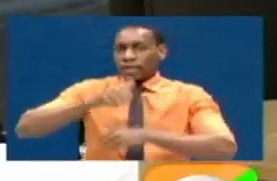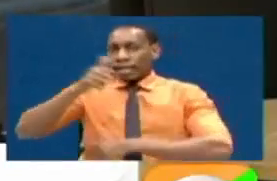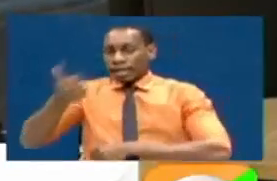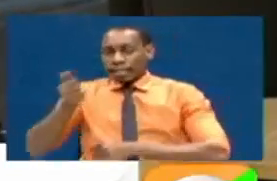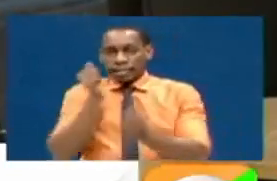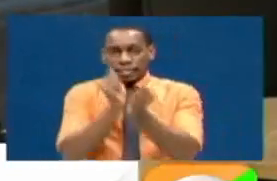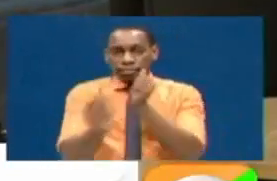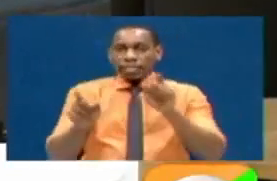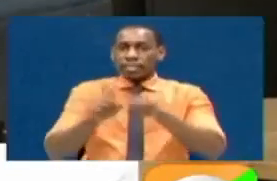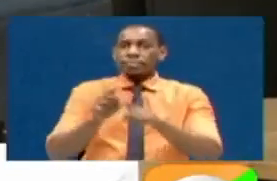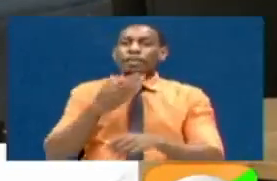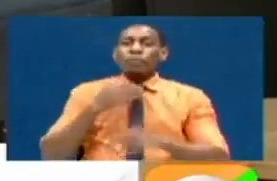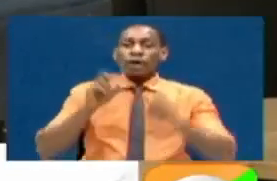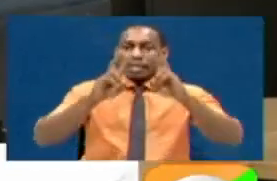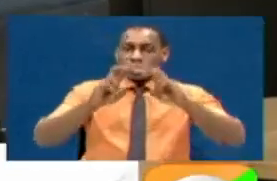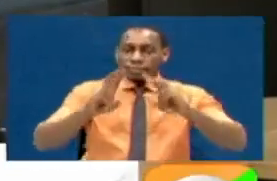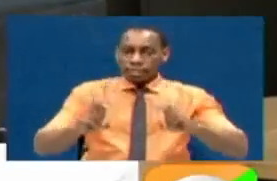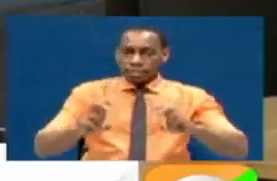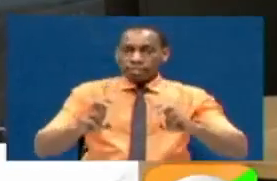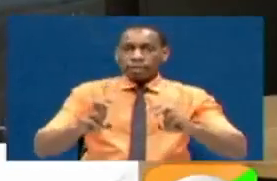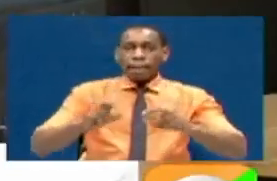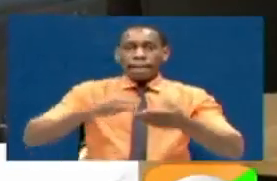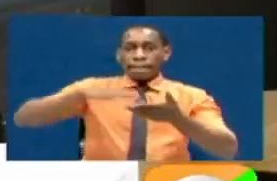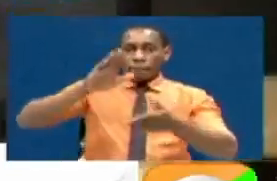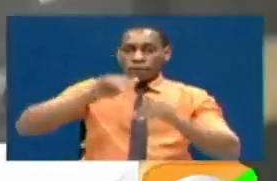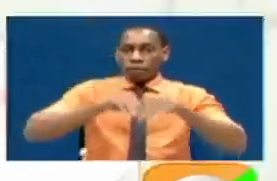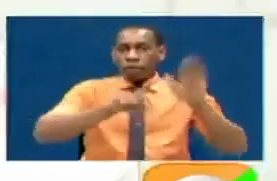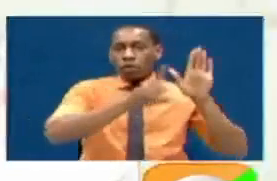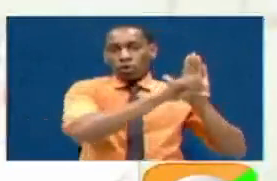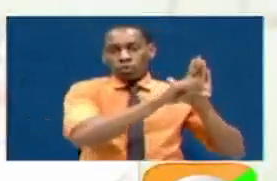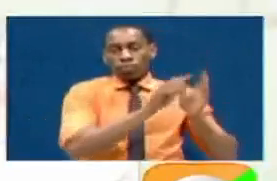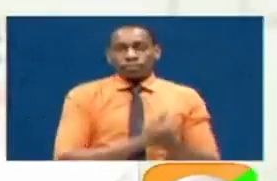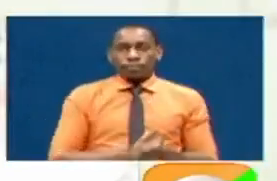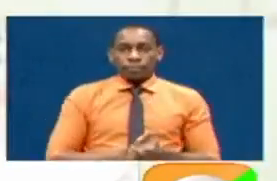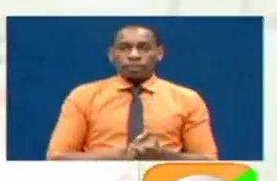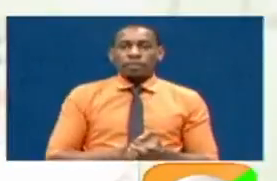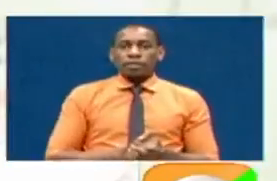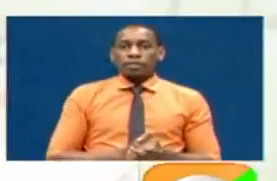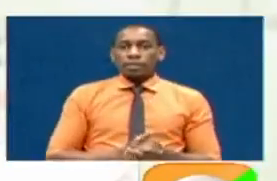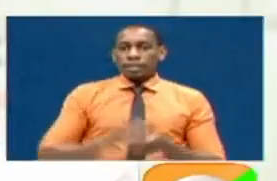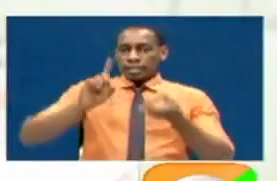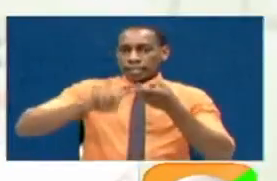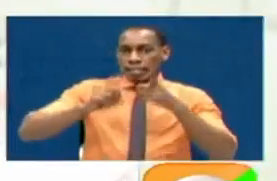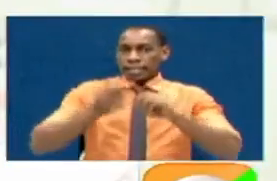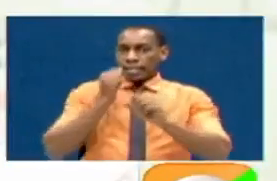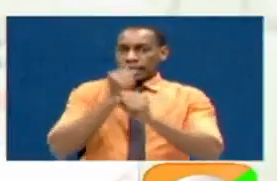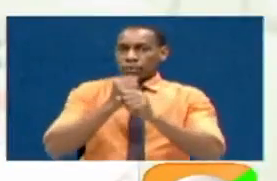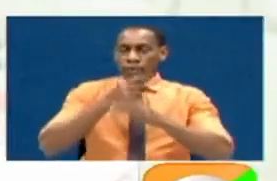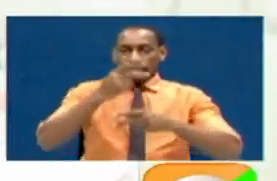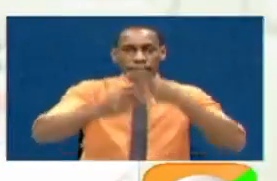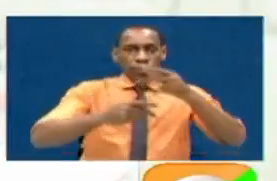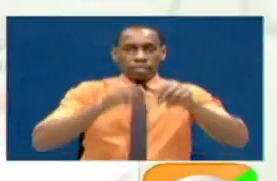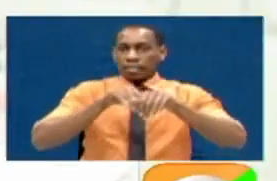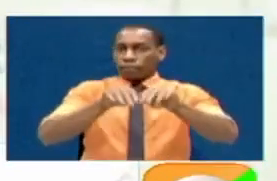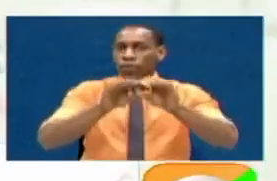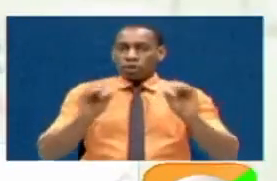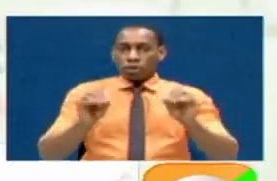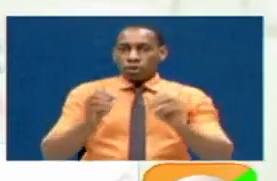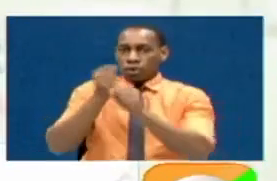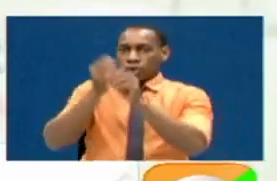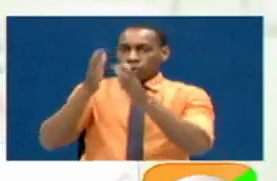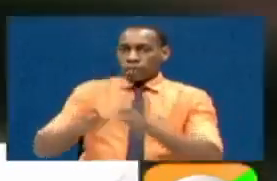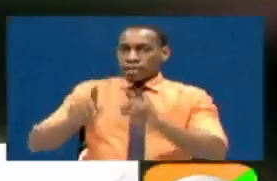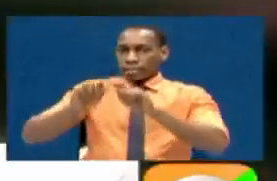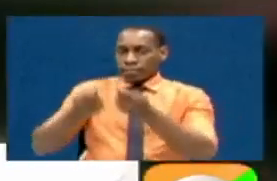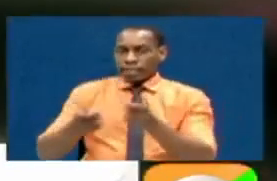kinidhamu na kuwataka wachunguzi kuchukua hatua zaidi za kisheria. And the standard operating procedures were not followed. The staff were in